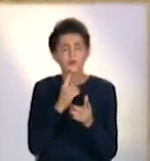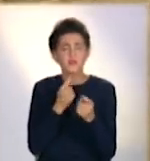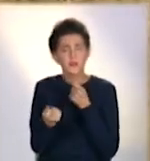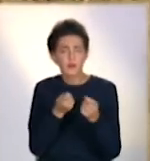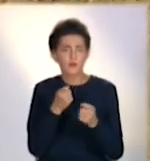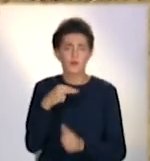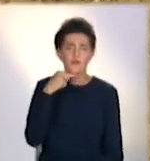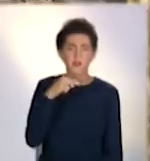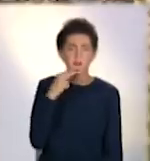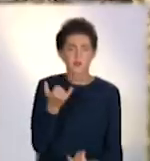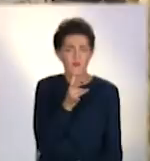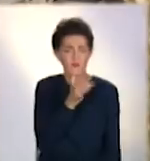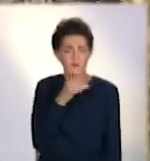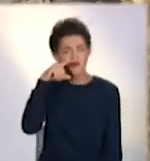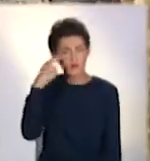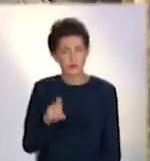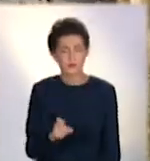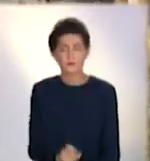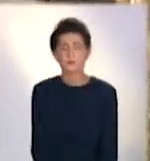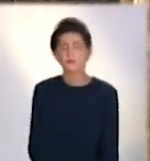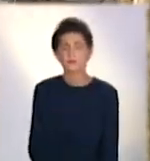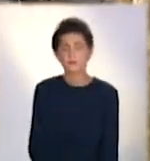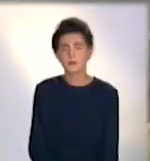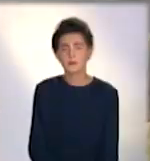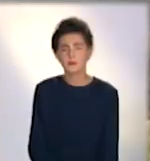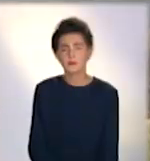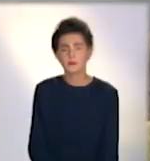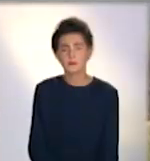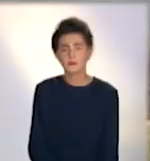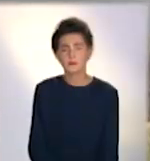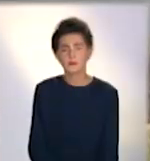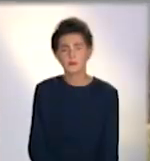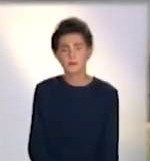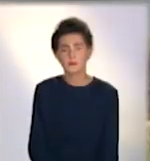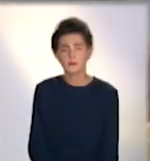обачними, особливо в спеку. Олена Успенська, Володимир Краснов, телеканал «Донбас».